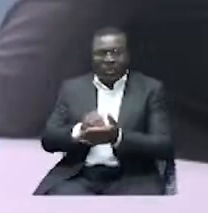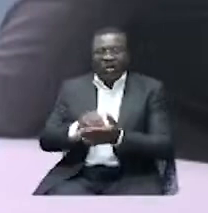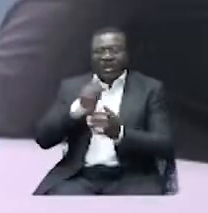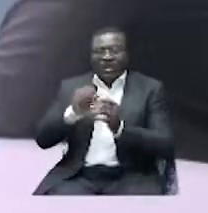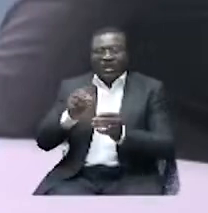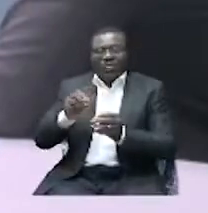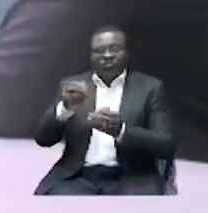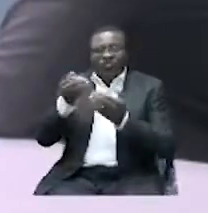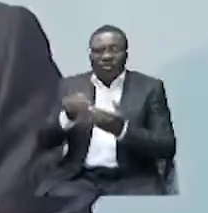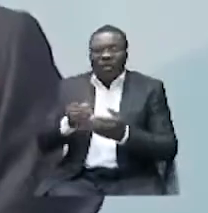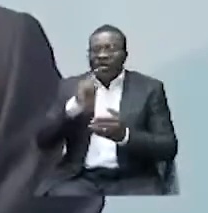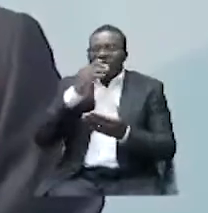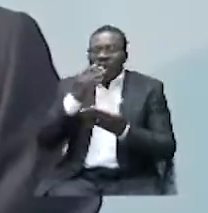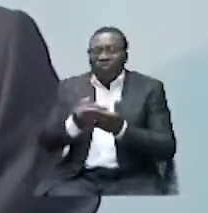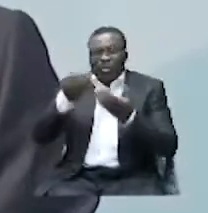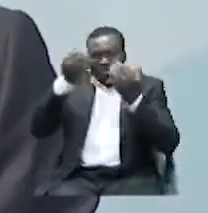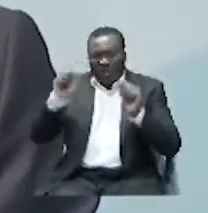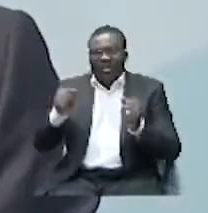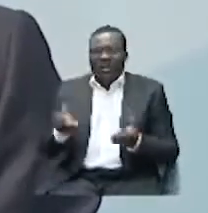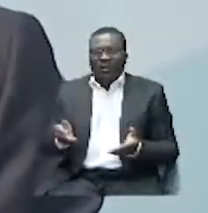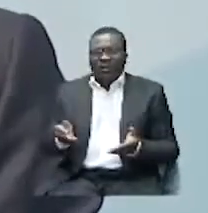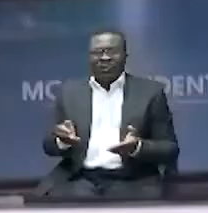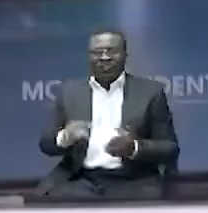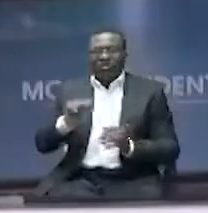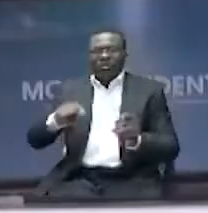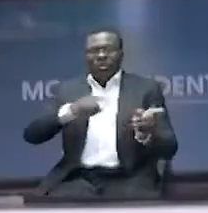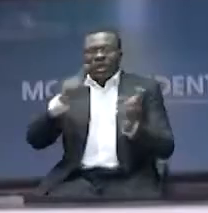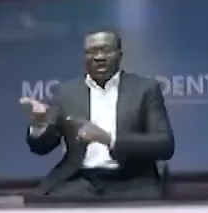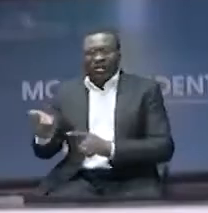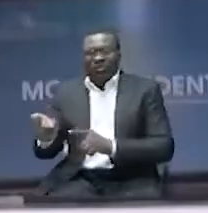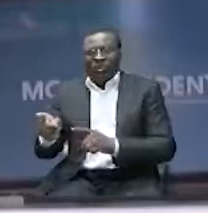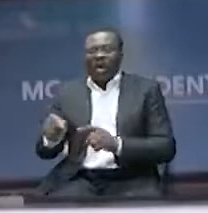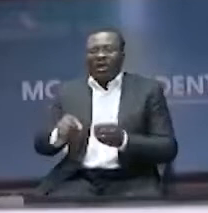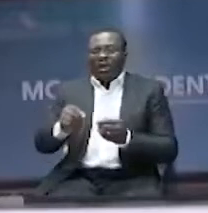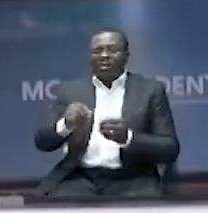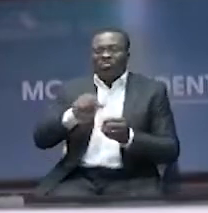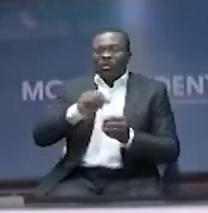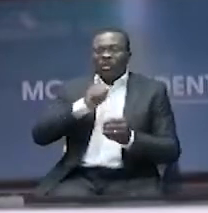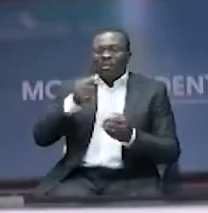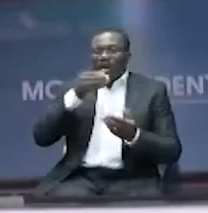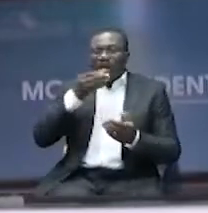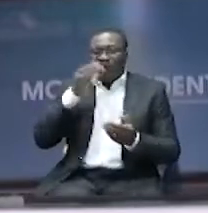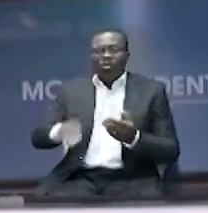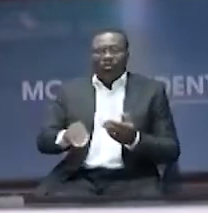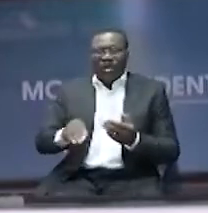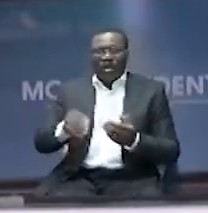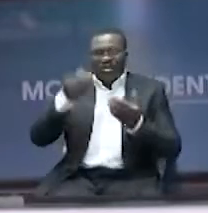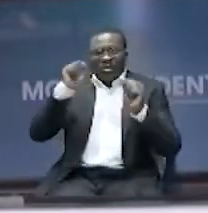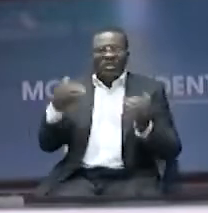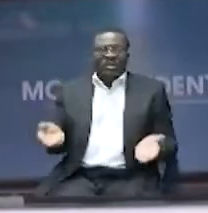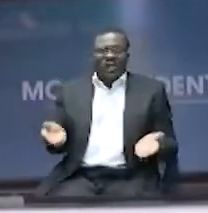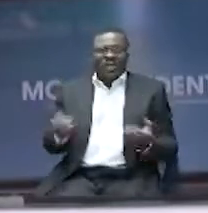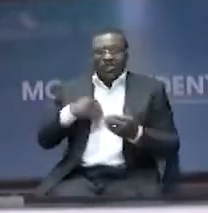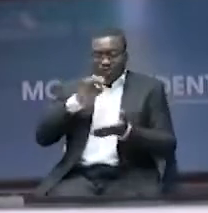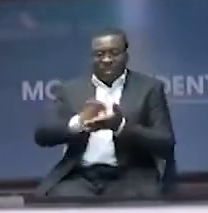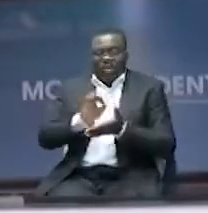mandat, sera un bon président. En tout cas, il sera un moins mauvais président. A priori. A priori, ce qui